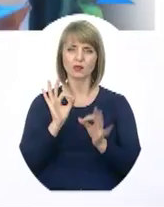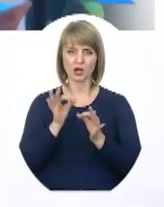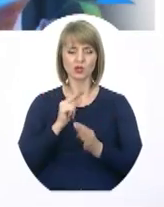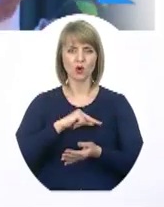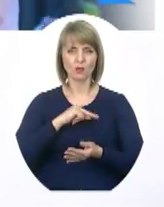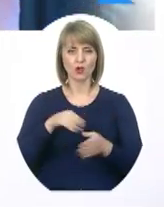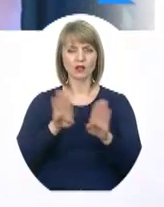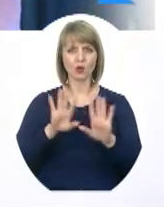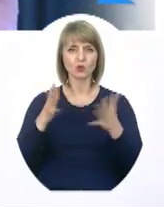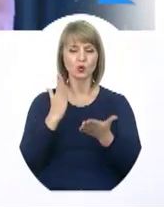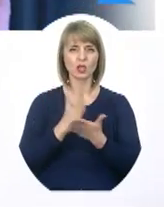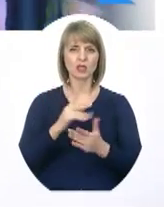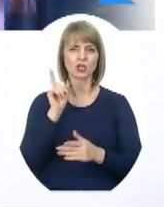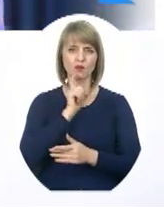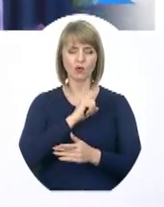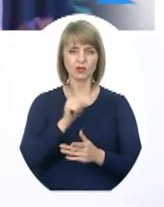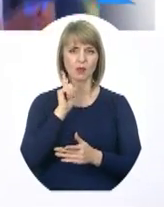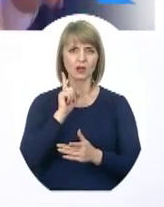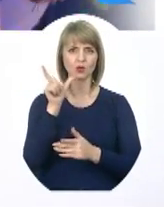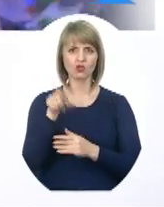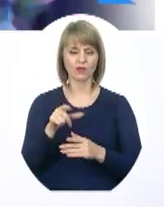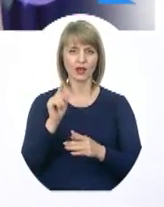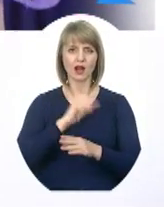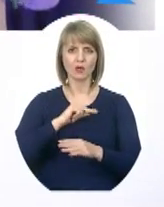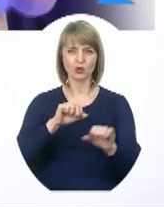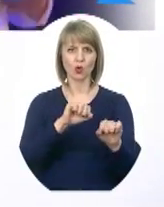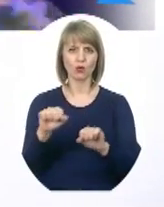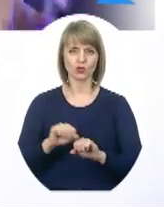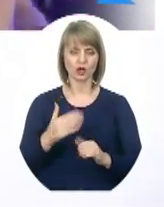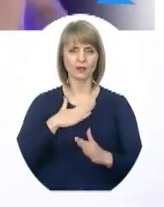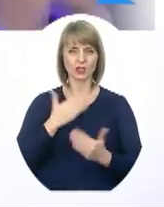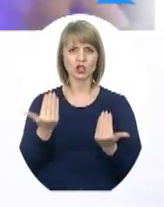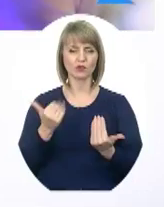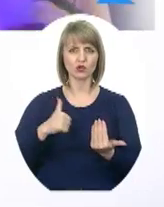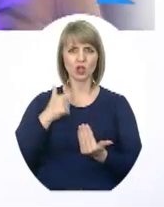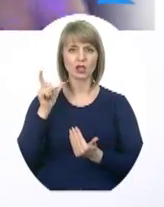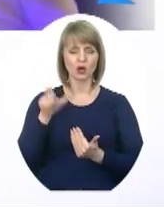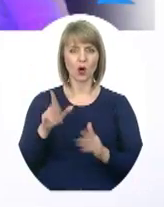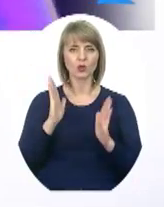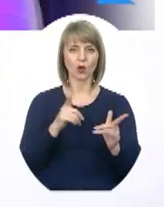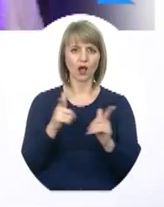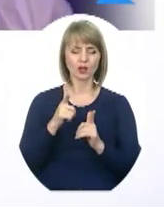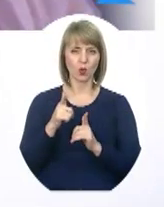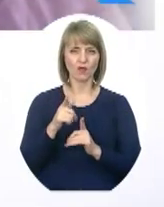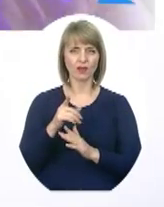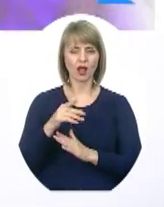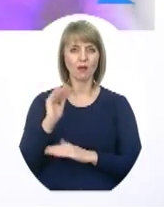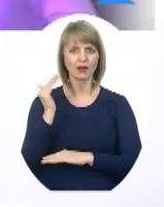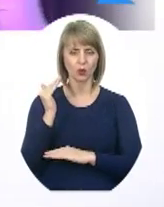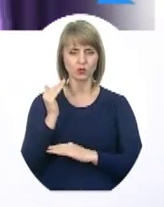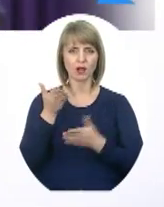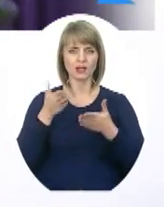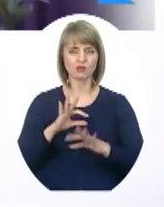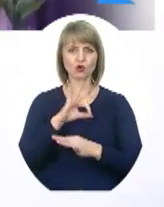работу. Такой случай есть даже в Омске. Молодой человек работает уборщиком. Наши сегодняшние герои только готовят подростка, родившегося